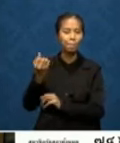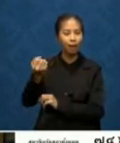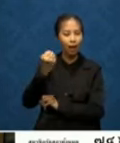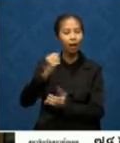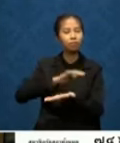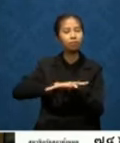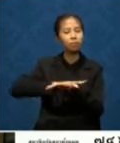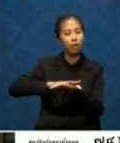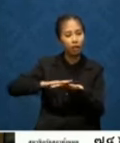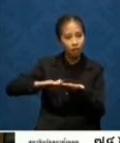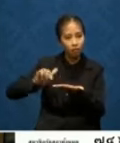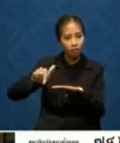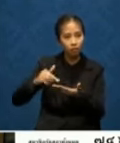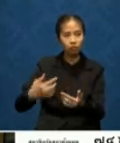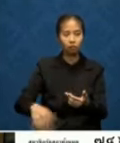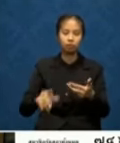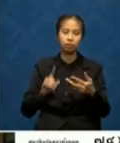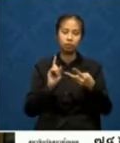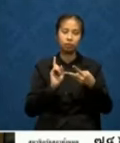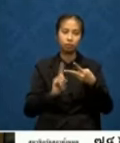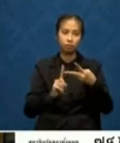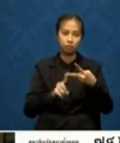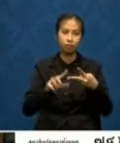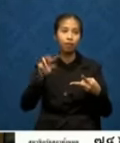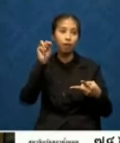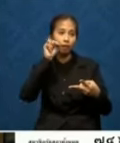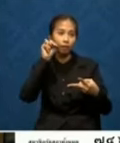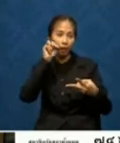2. นโยบาย format วั